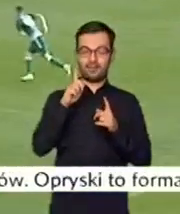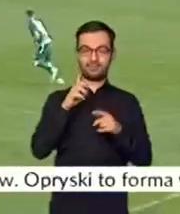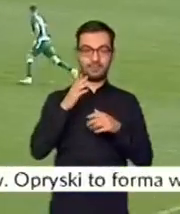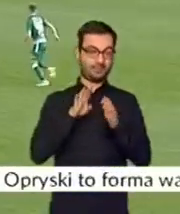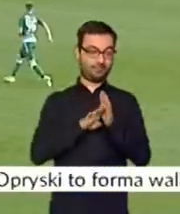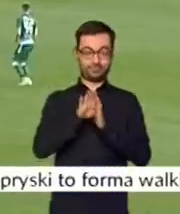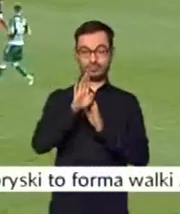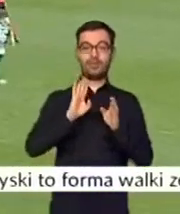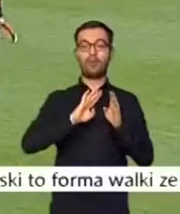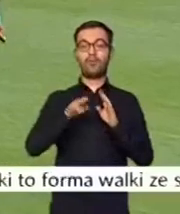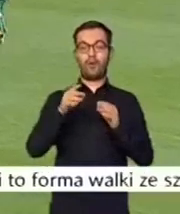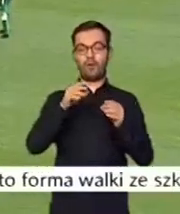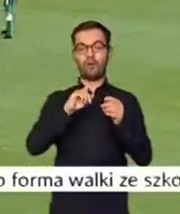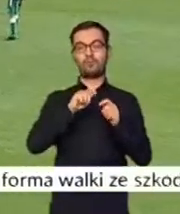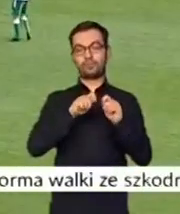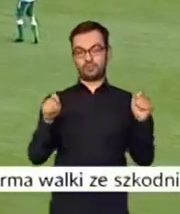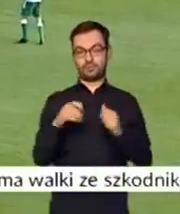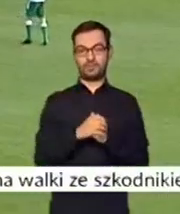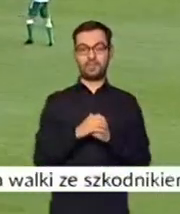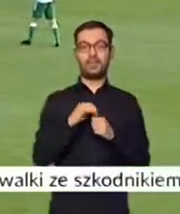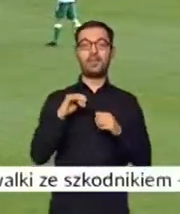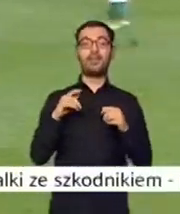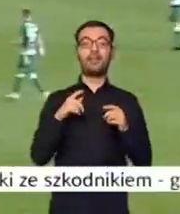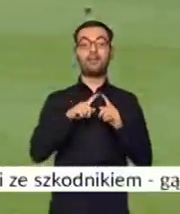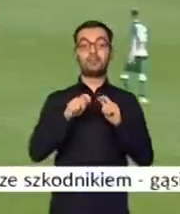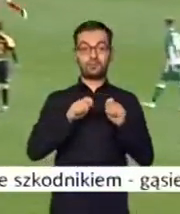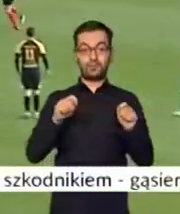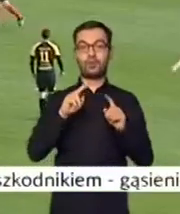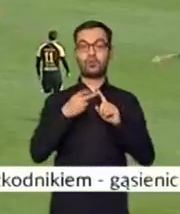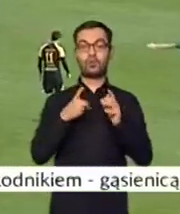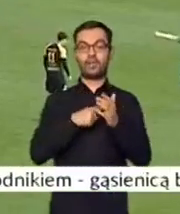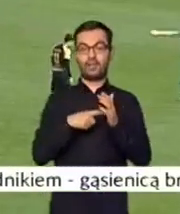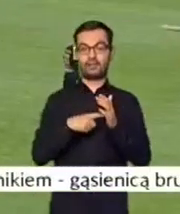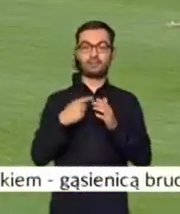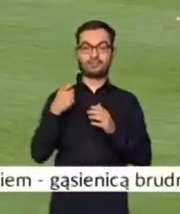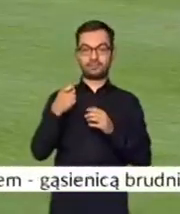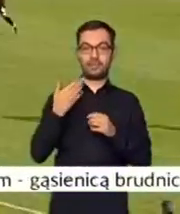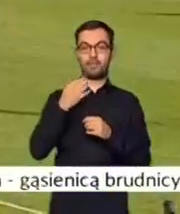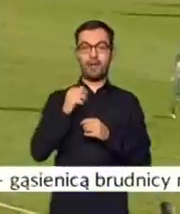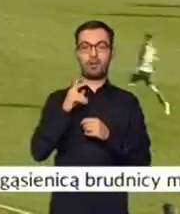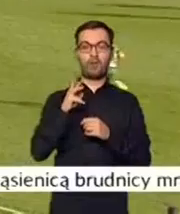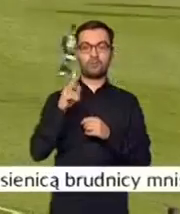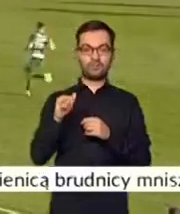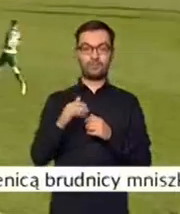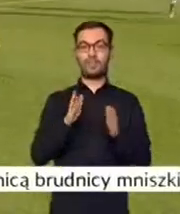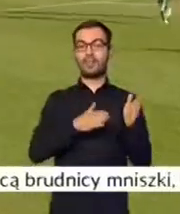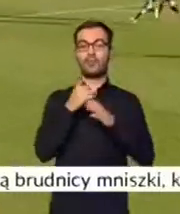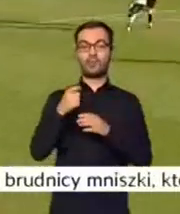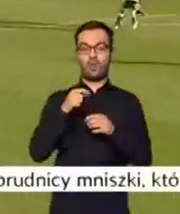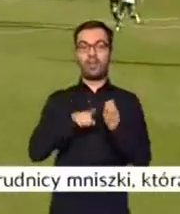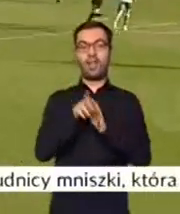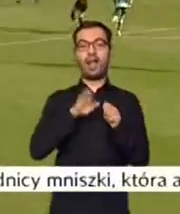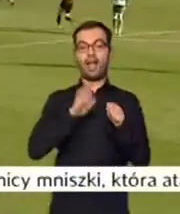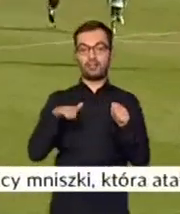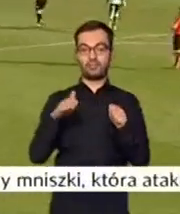się dopiero po zmianie stron. Tuż po wznowieniu gry po raz drugi na listę strzelców wpisał się Makowski. Kolejna bramka dla Radomiaka